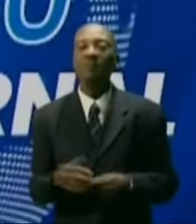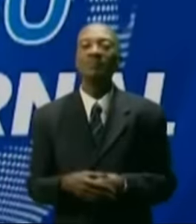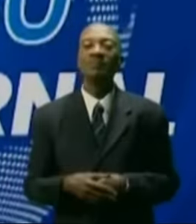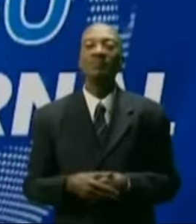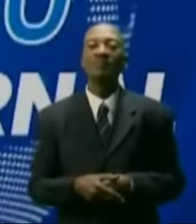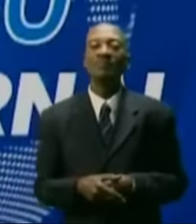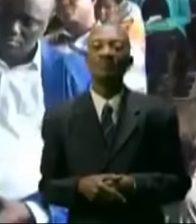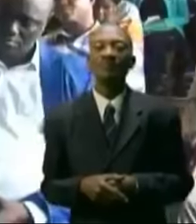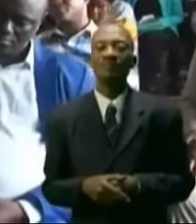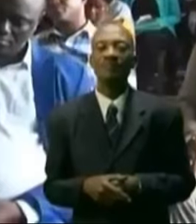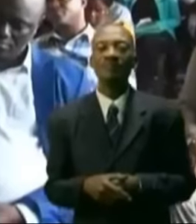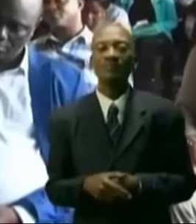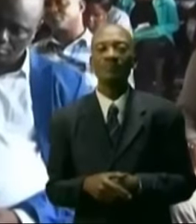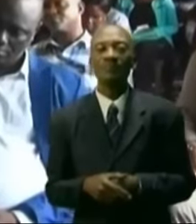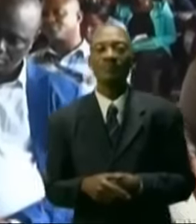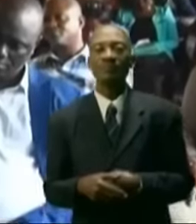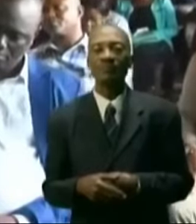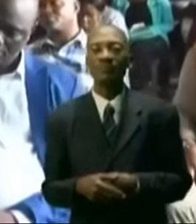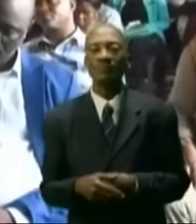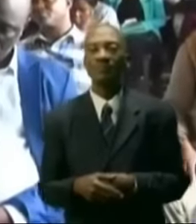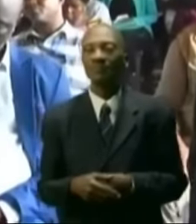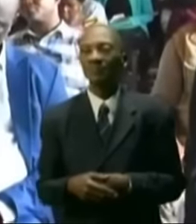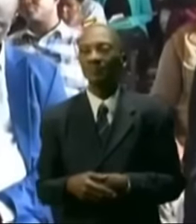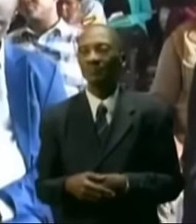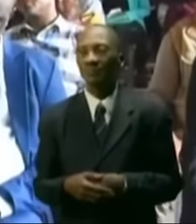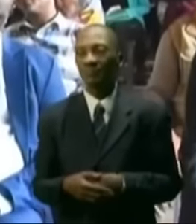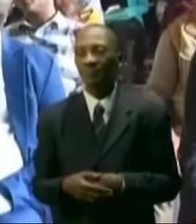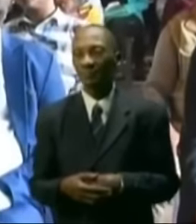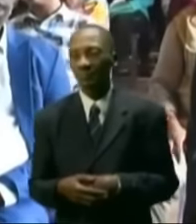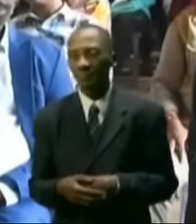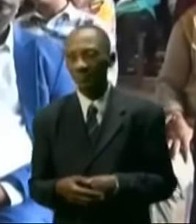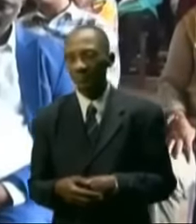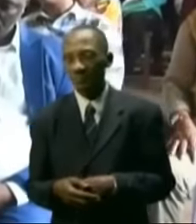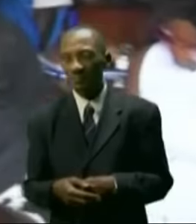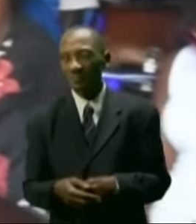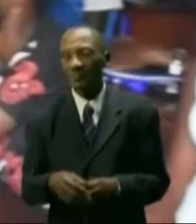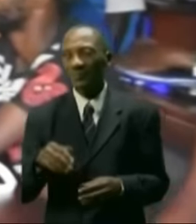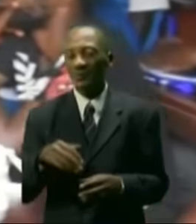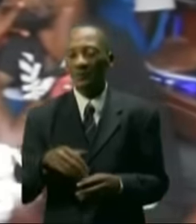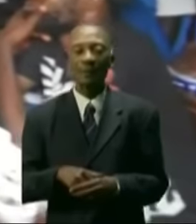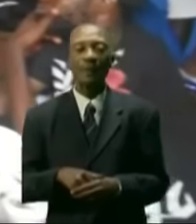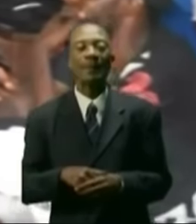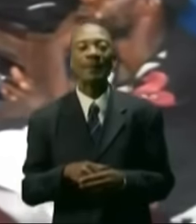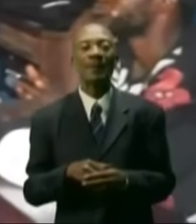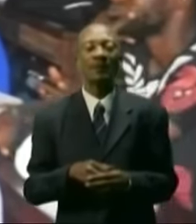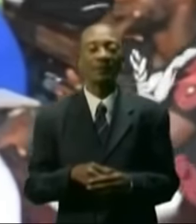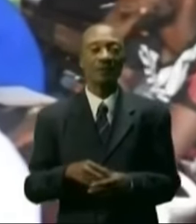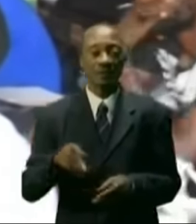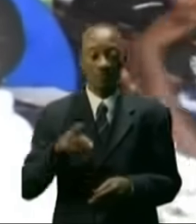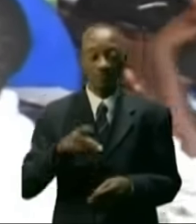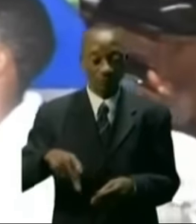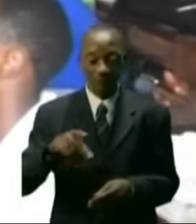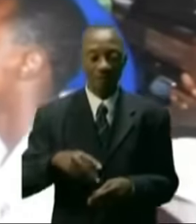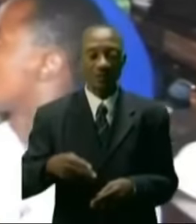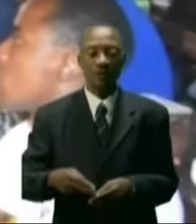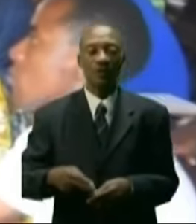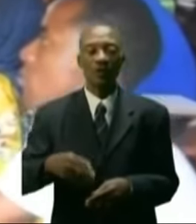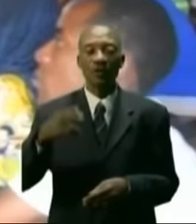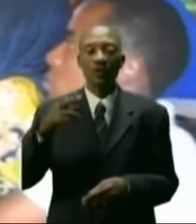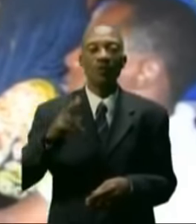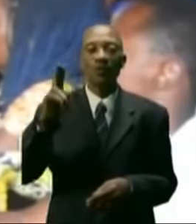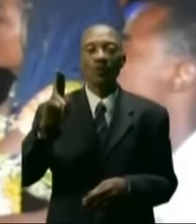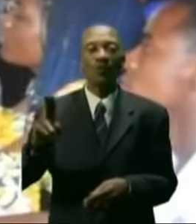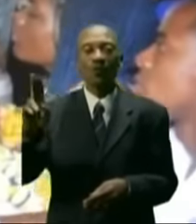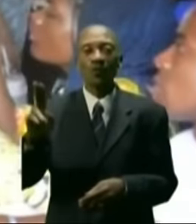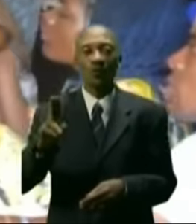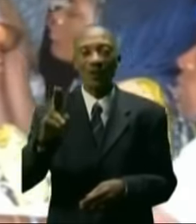plus. Les campagnes intégrées Red Plus du Haut-Touélé, mises en œuvre par le PNUD et financées par les